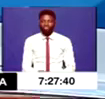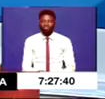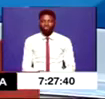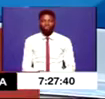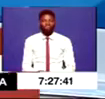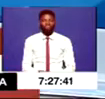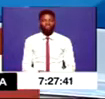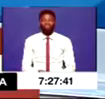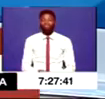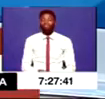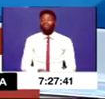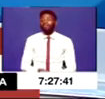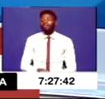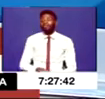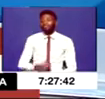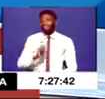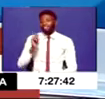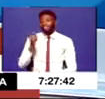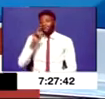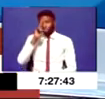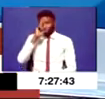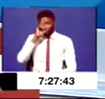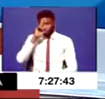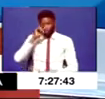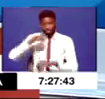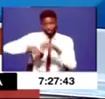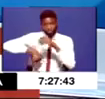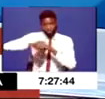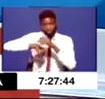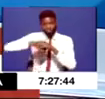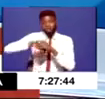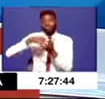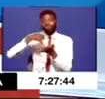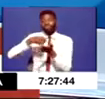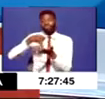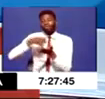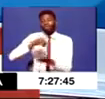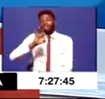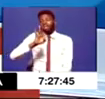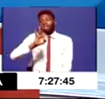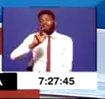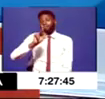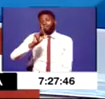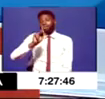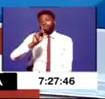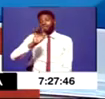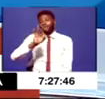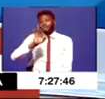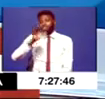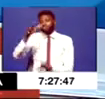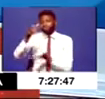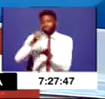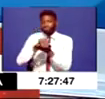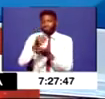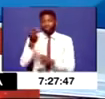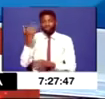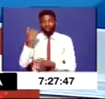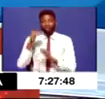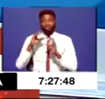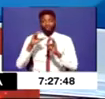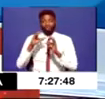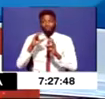Kenya Police FC inayoshiriki katika ligi kuu ya soka ya FKF imemteua aliyekuwa kocha mkuu wa Harambee Stars Jacob Ghost